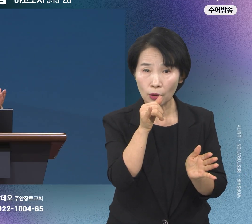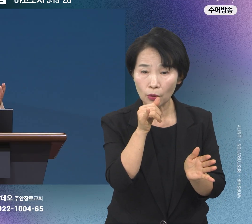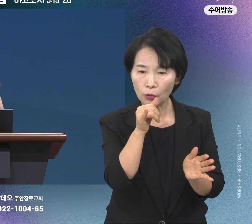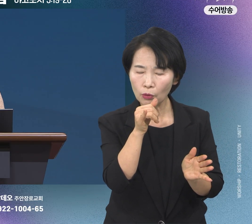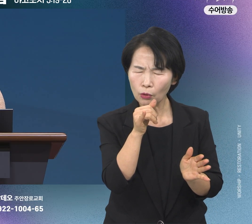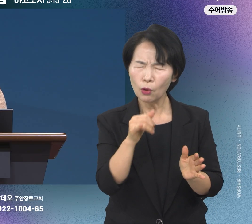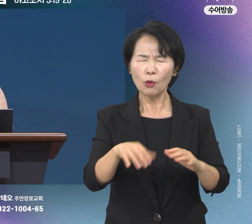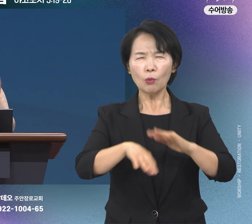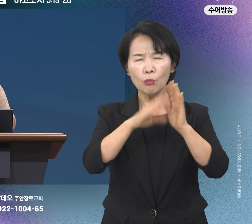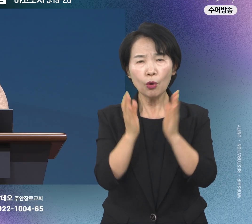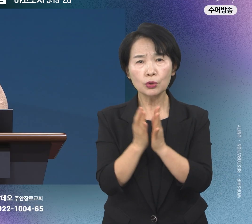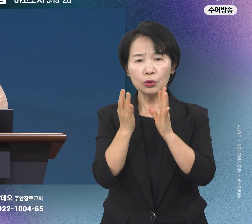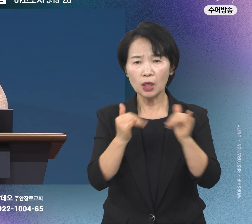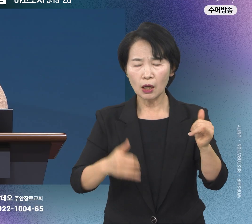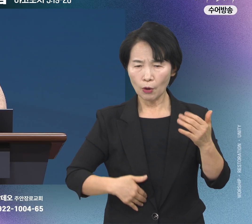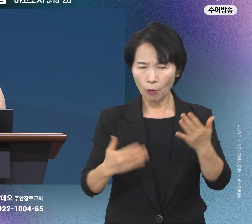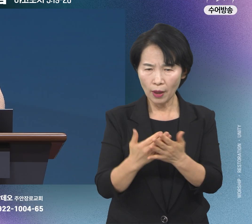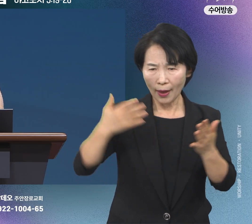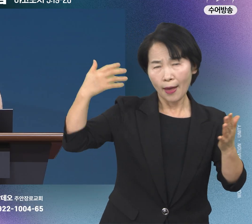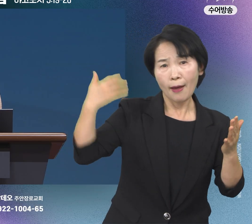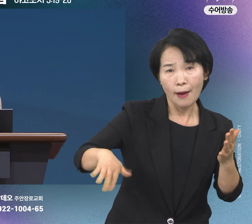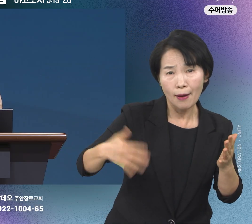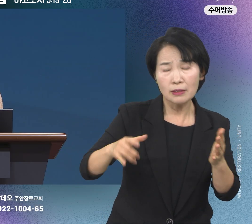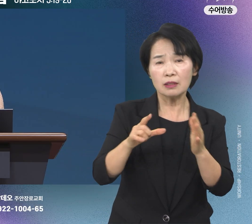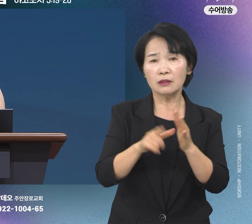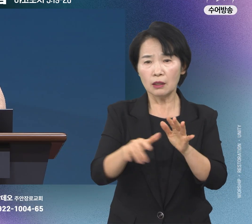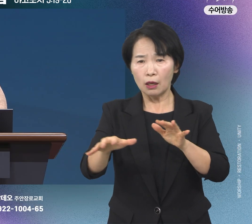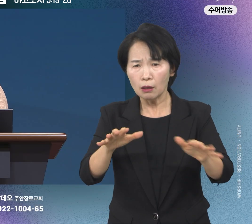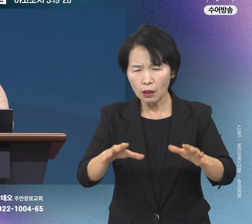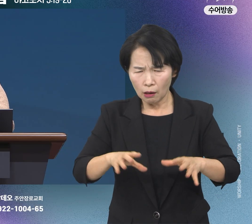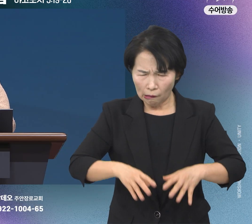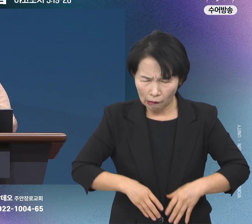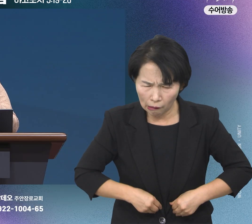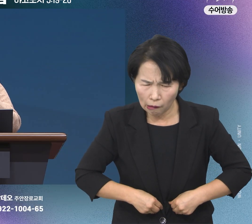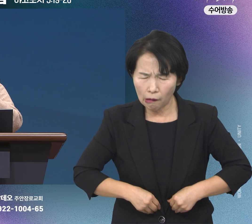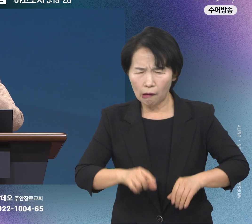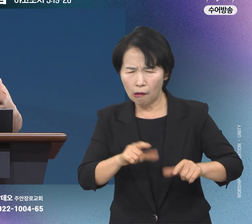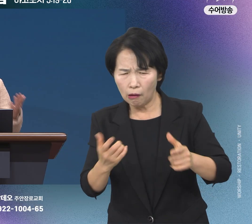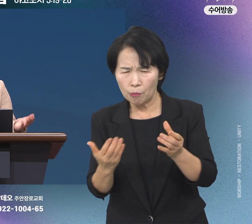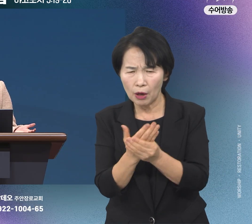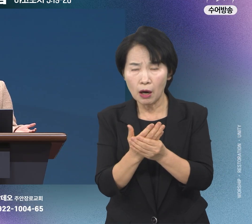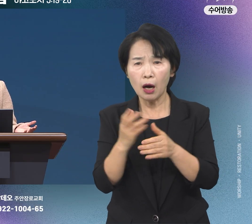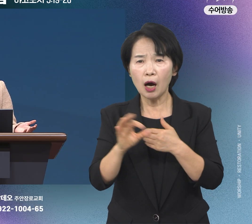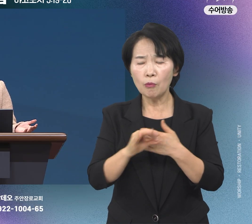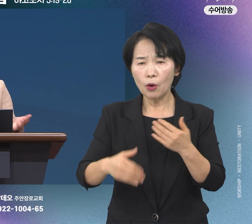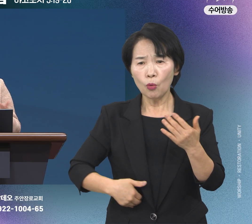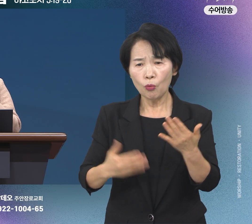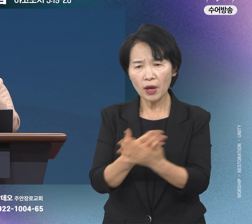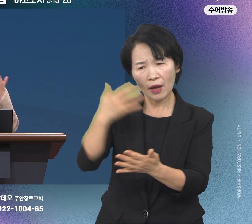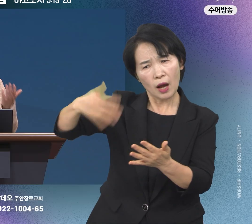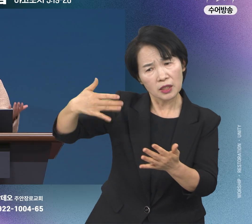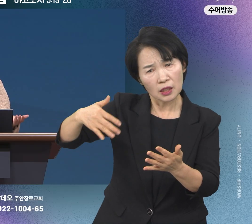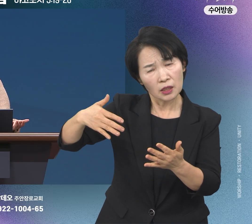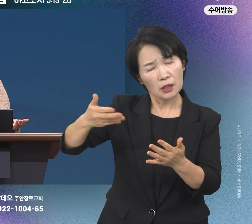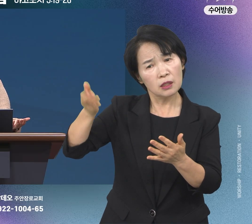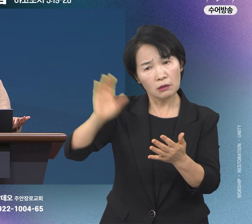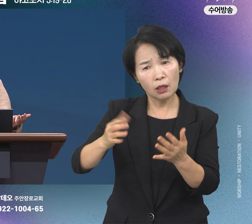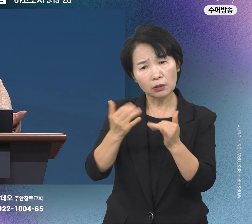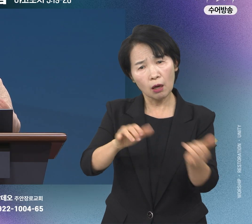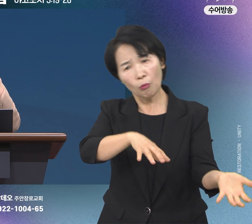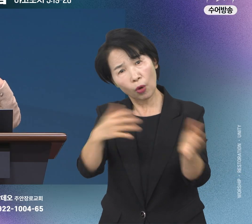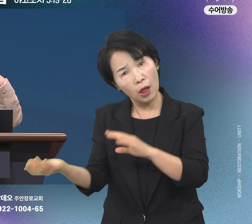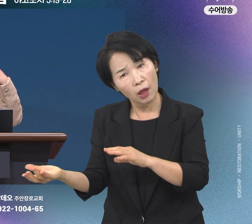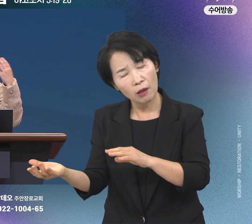사람이 회개하기도 전에 이 기근과 지진이 일어난다면 회개하기도 전에 이 사람들 다 죽어버리겠네요. 사랑의